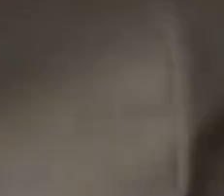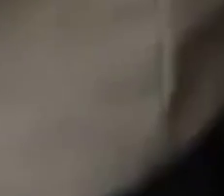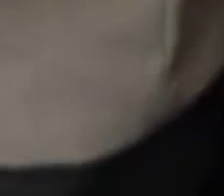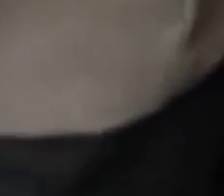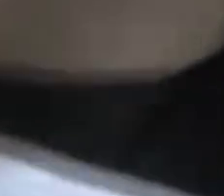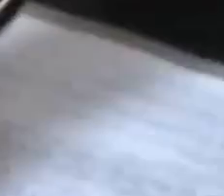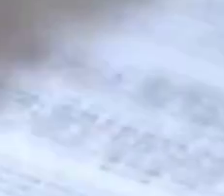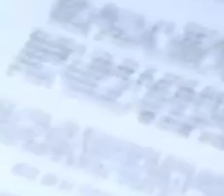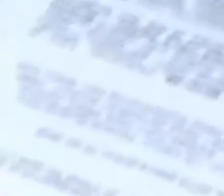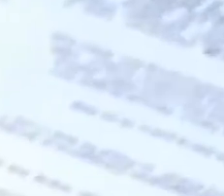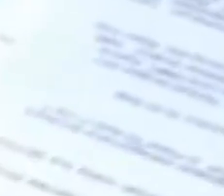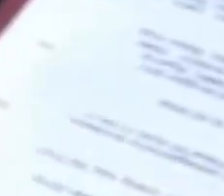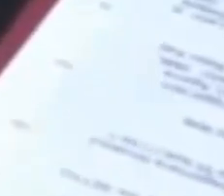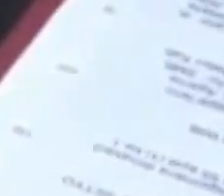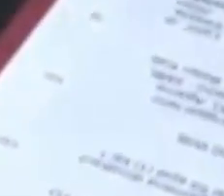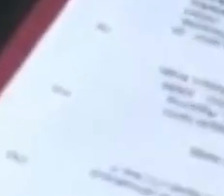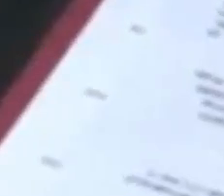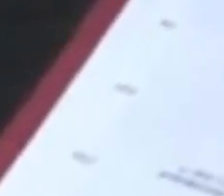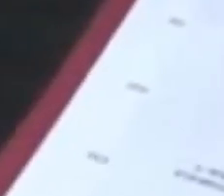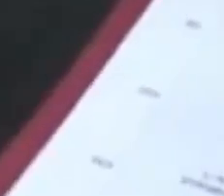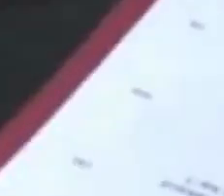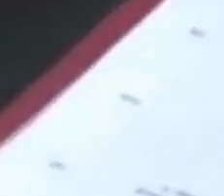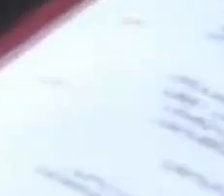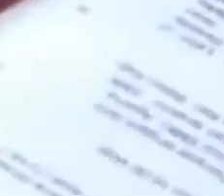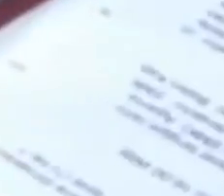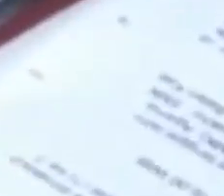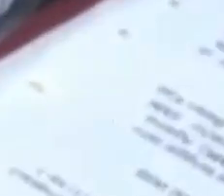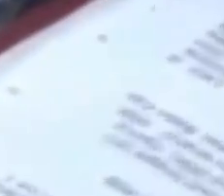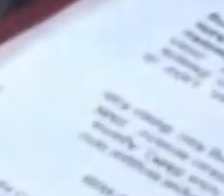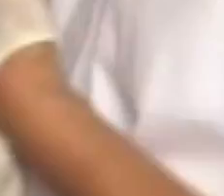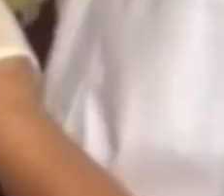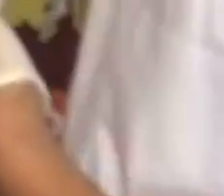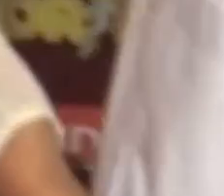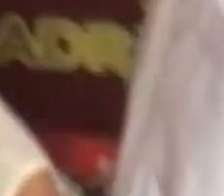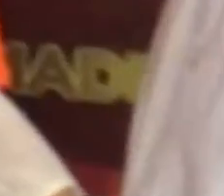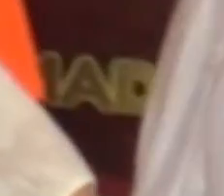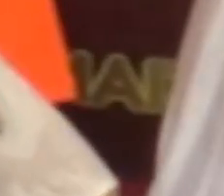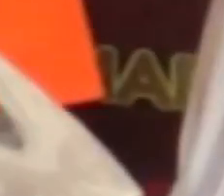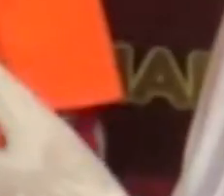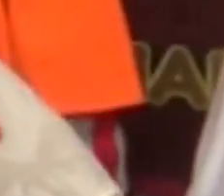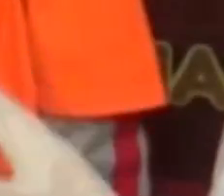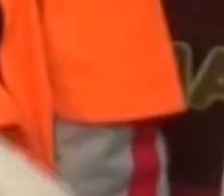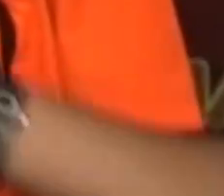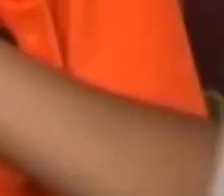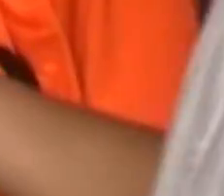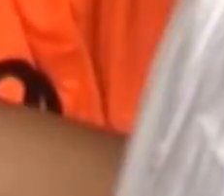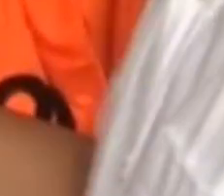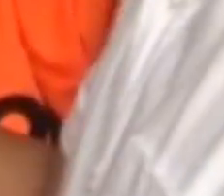Korban mengenal kedua tersangka saat melamar kerja di tempat kerja salah satu tersangka berinisial F di